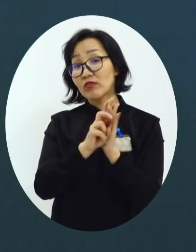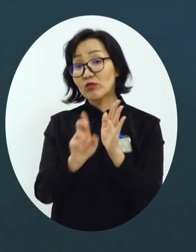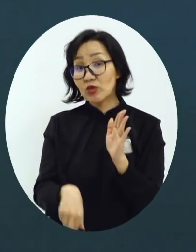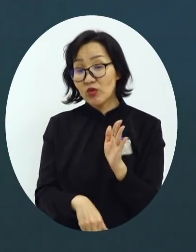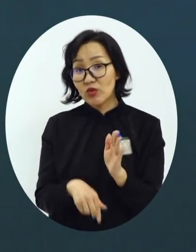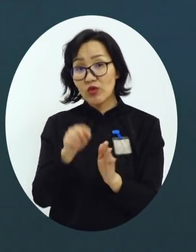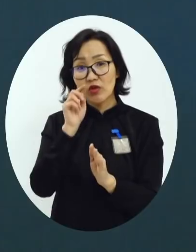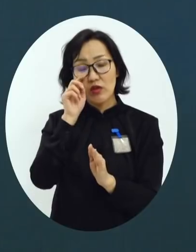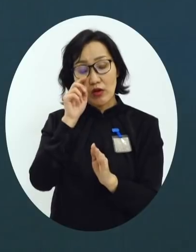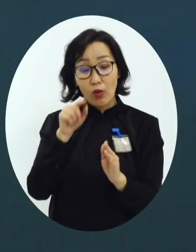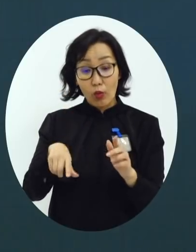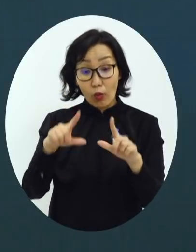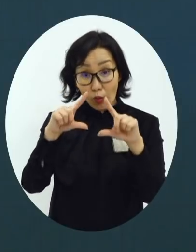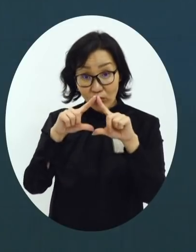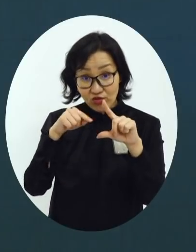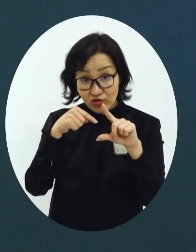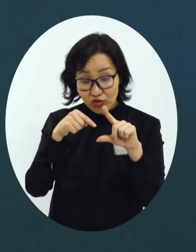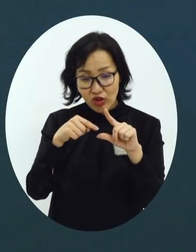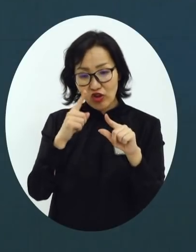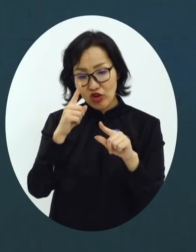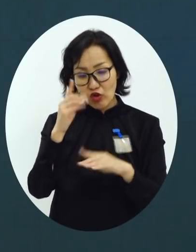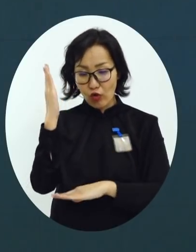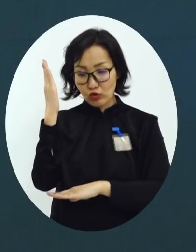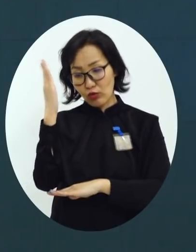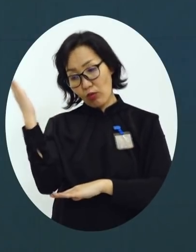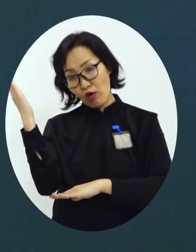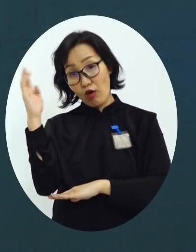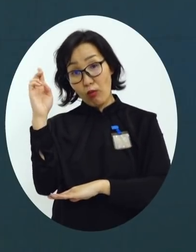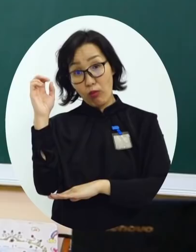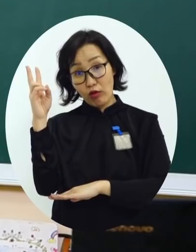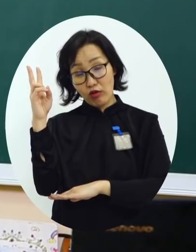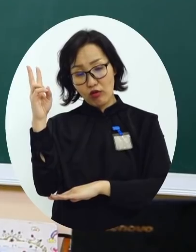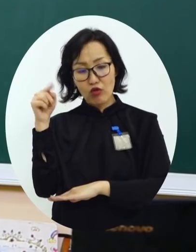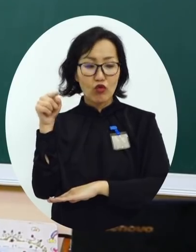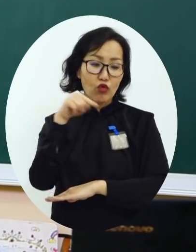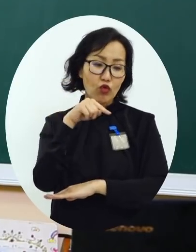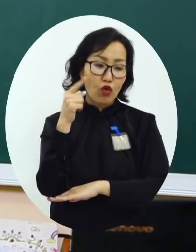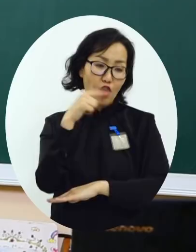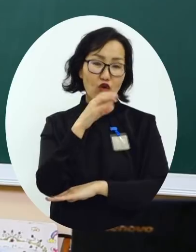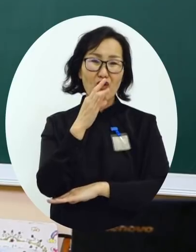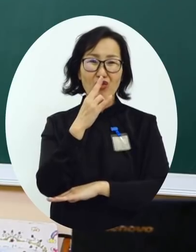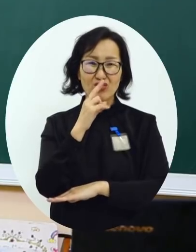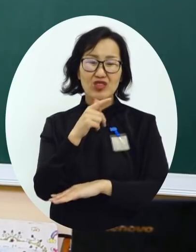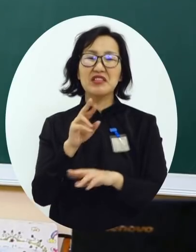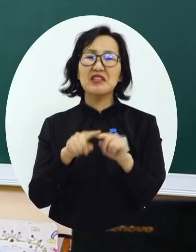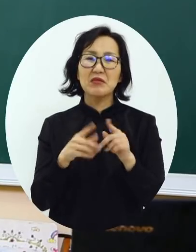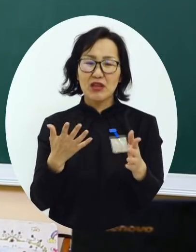байх нь. Тэгвэл гурвалжны нэг өнцөг нь мохоо байвал нөгөө хоёр өнцөг нь ямар байх нь вэ?